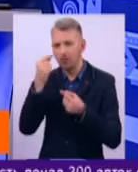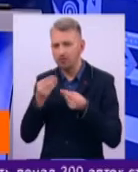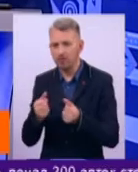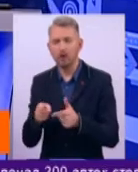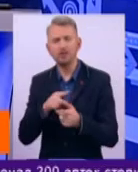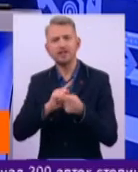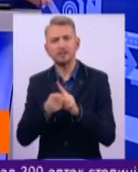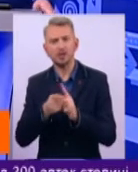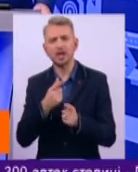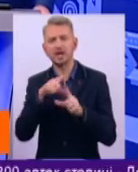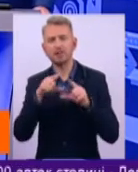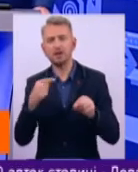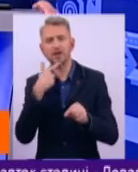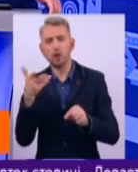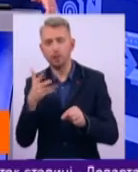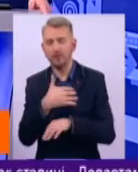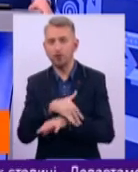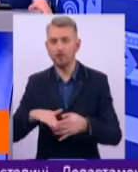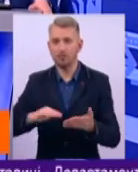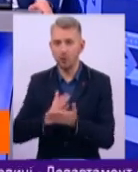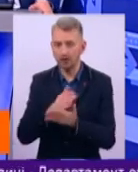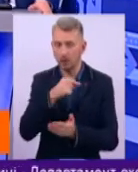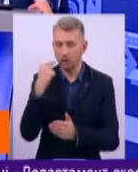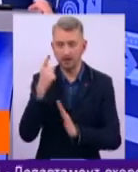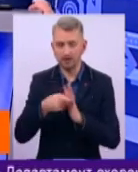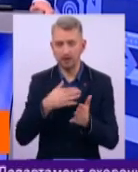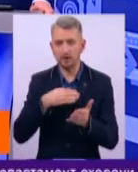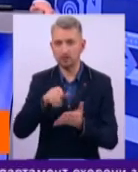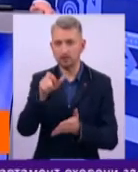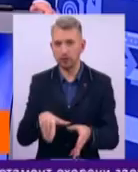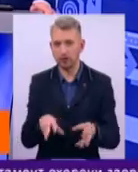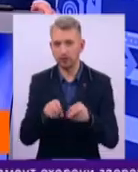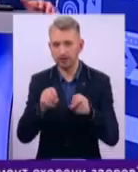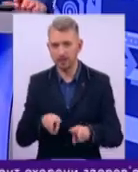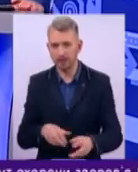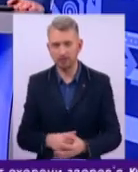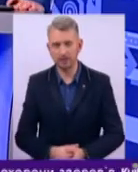кремлівська доповідь у зовнішній політиці Росії, дізнавалася наша Лариса Зубенко разом з експертами.